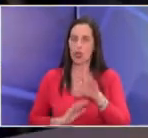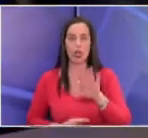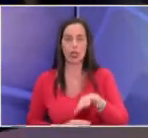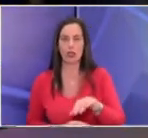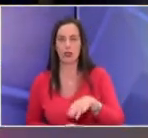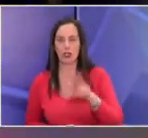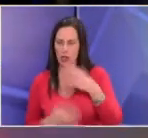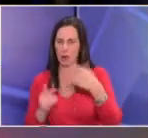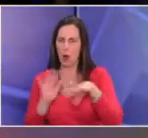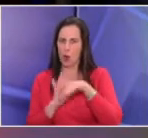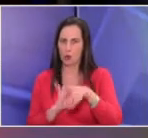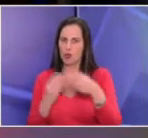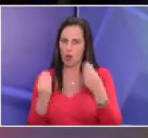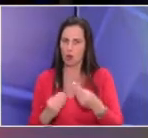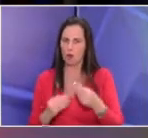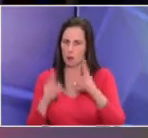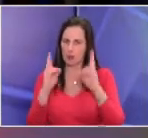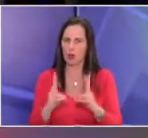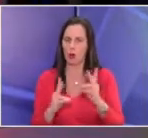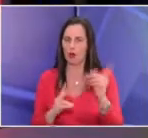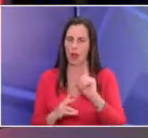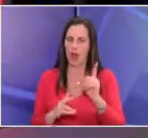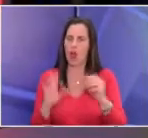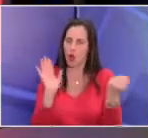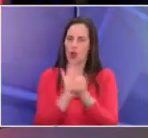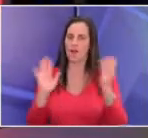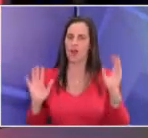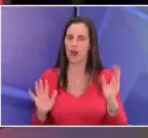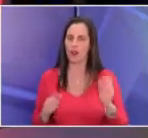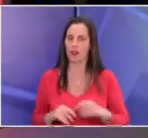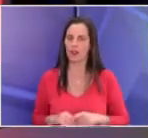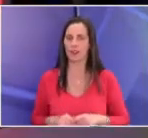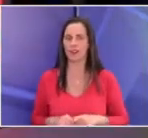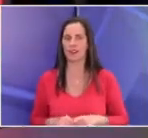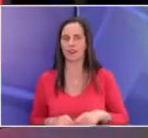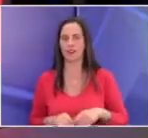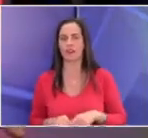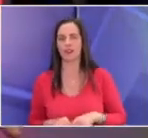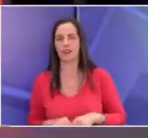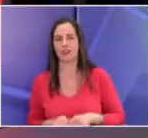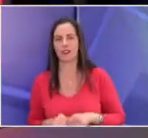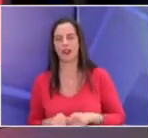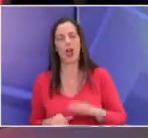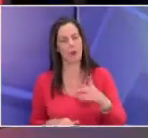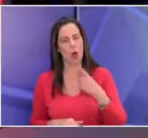נו, מה הוא אמר? הגינות הוא אמר. שחיתות, הוא אמר